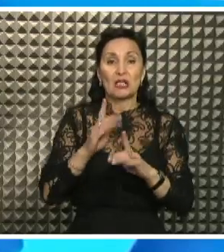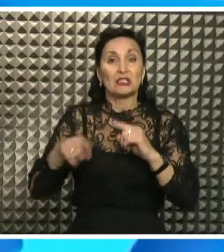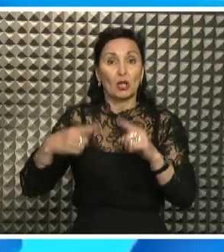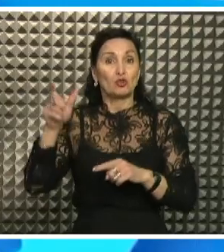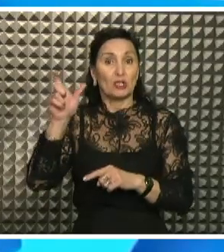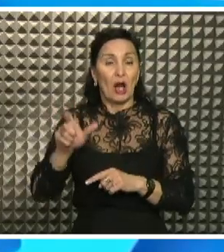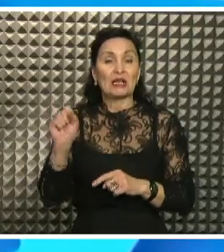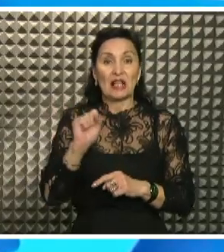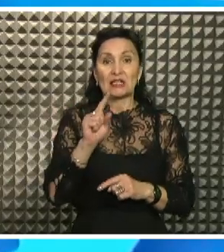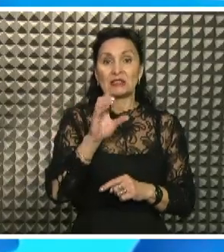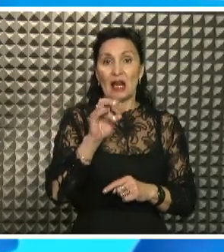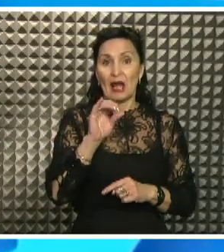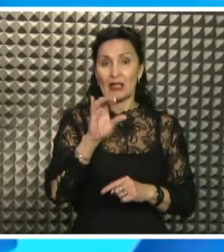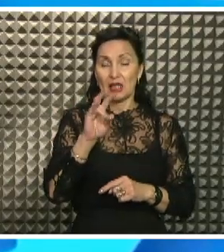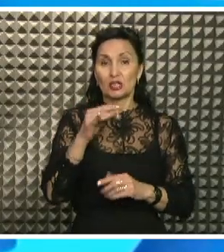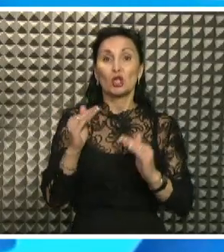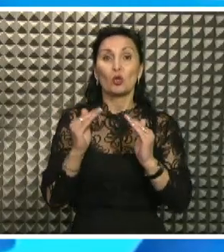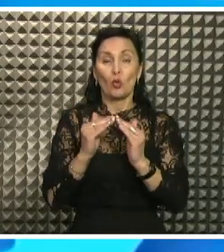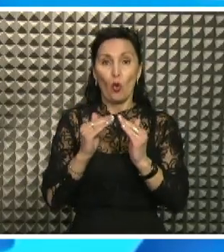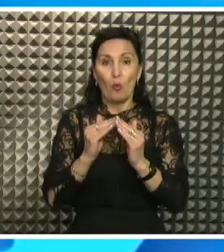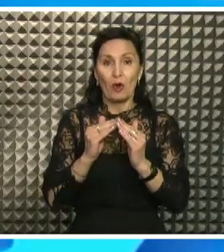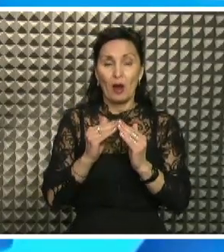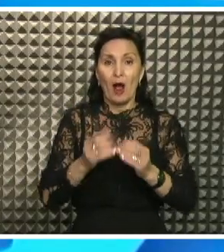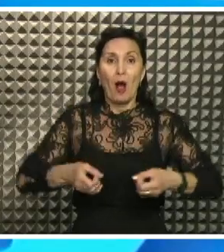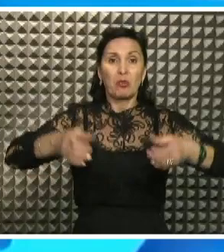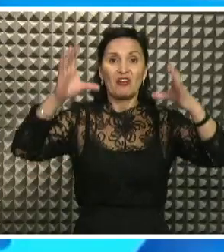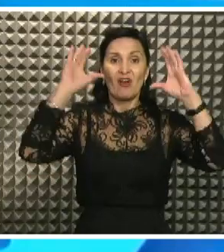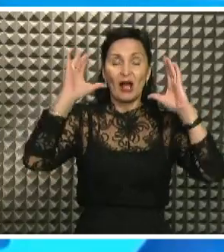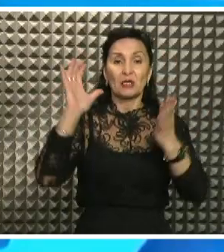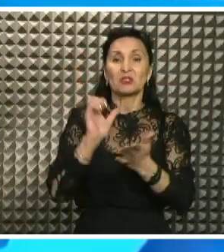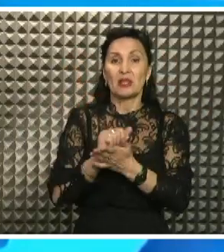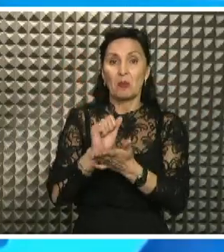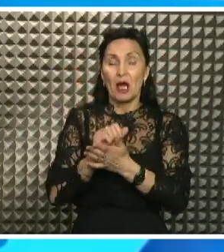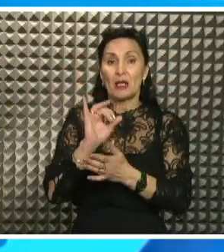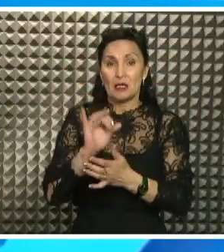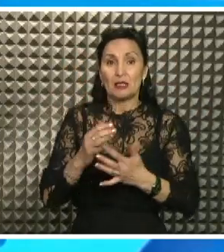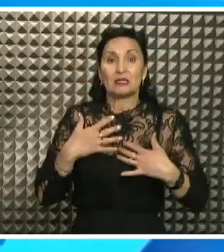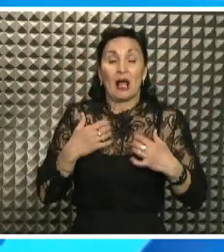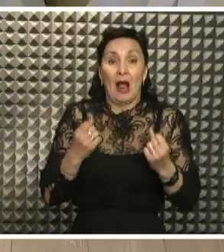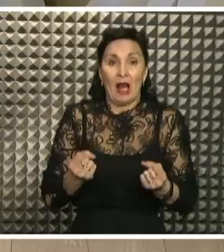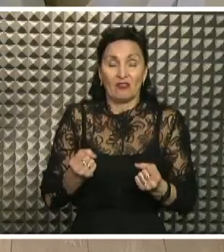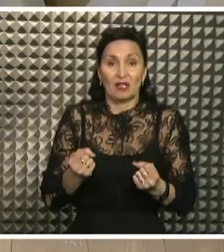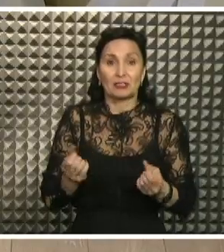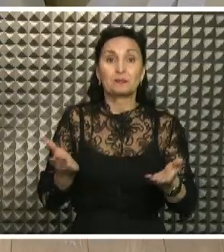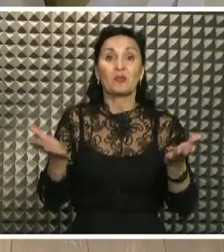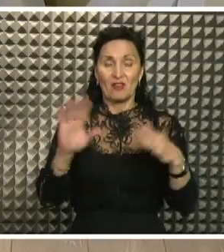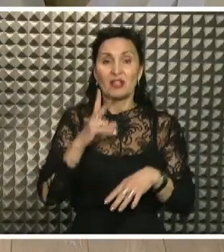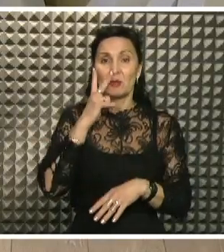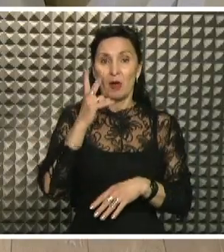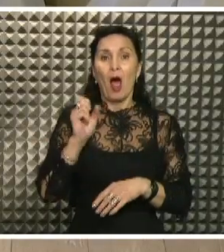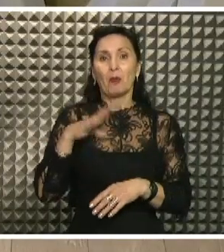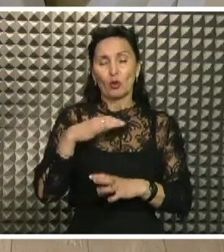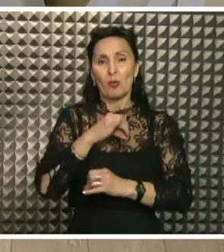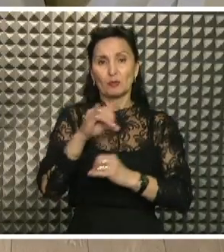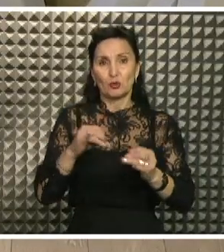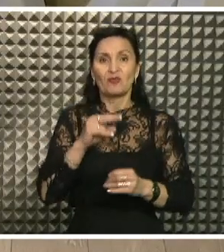Александр Зеленецкий дома обливанием занимается и закаливается. Давайте посмотрим. Да, потом